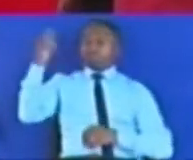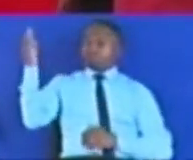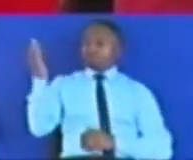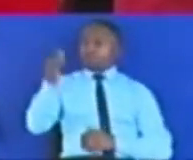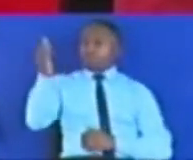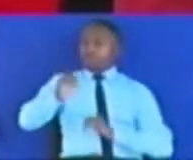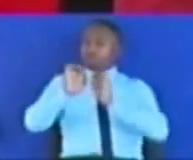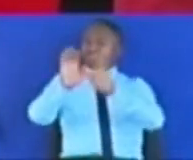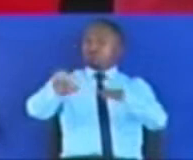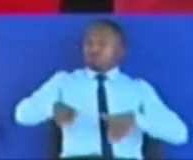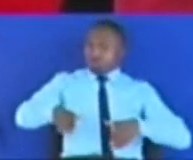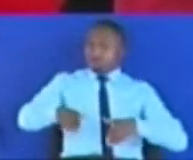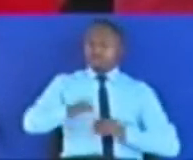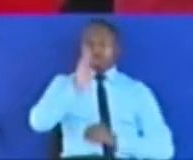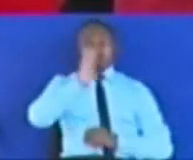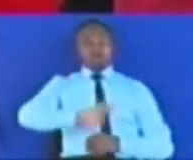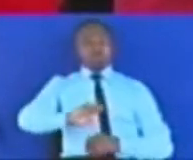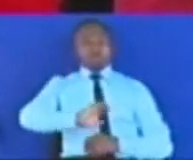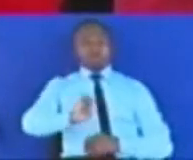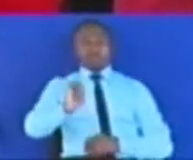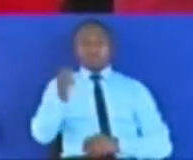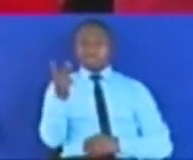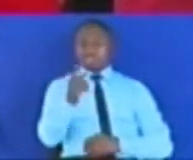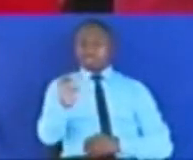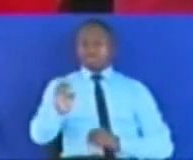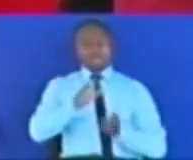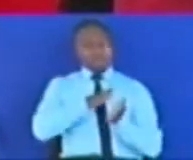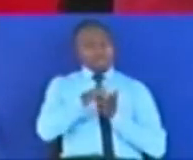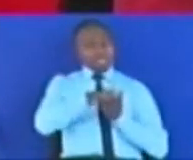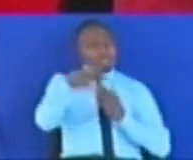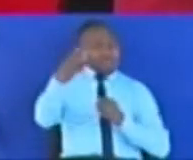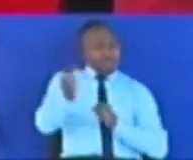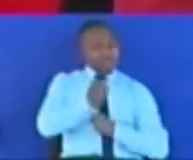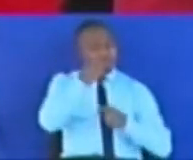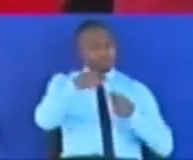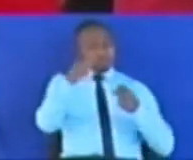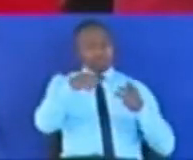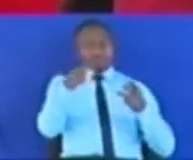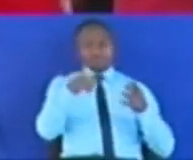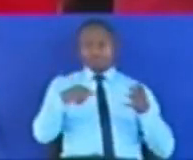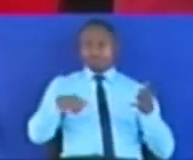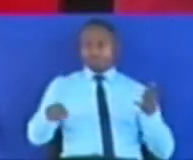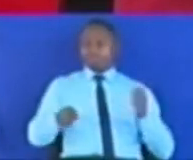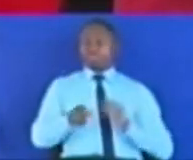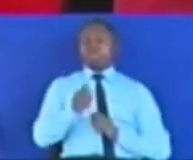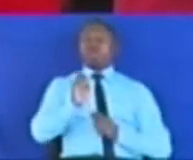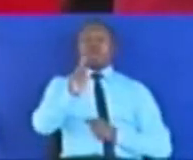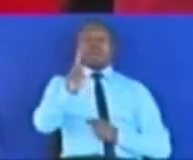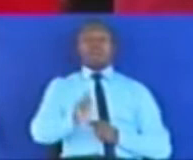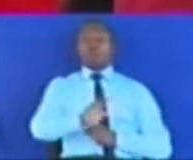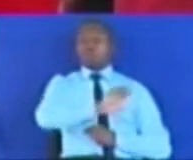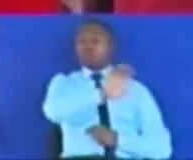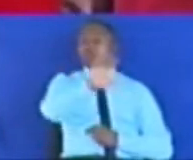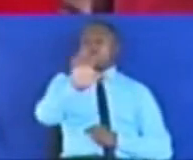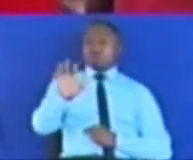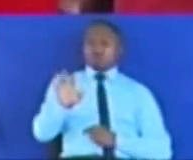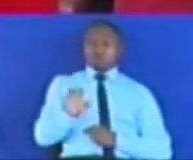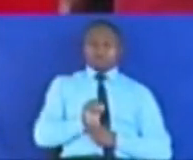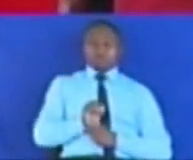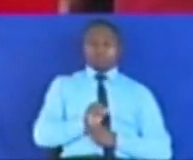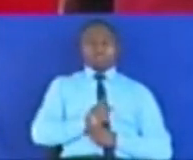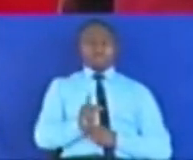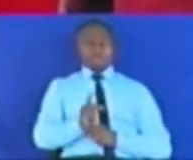bunge Novemba 2020, alielezea mafanikio kadhaa wakaza ambayo yote